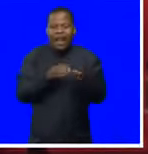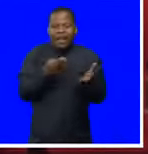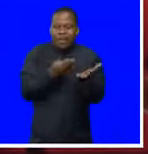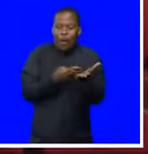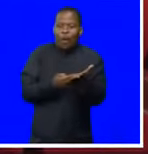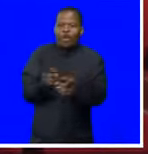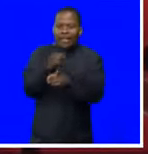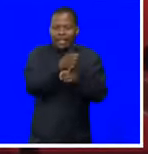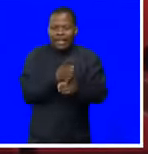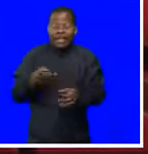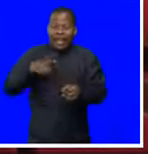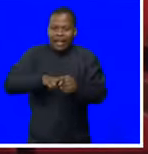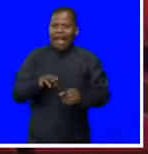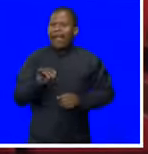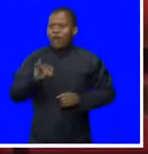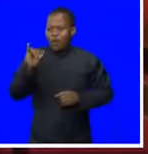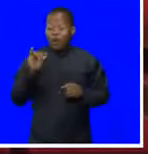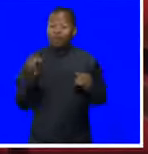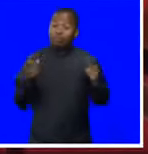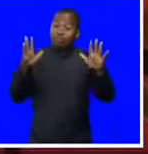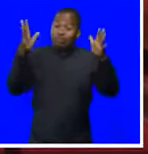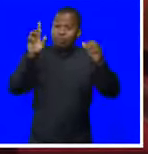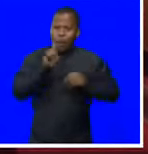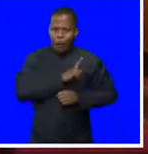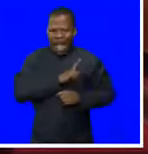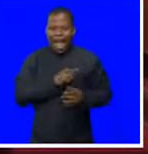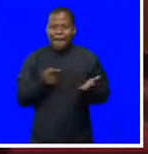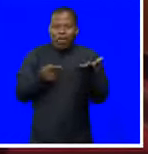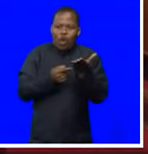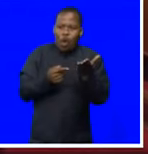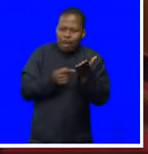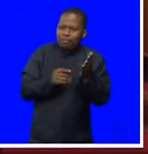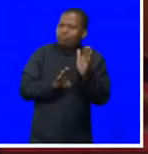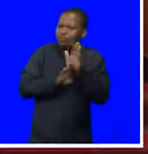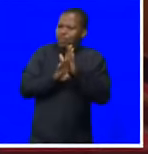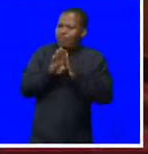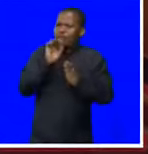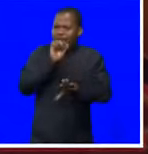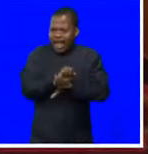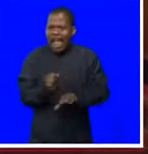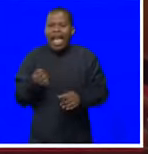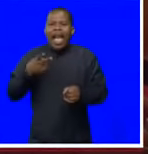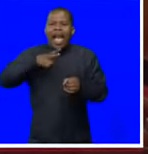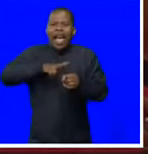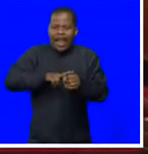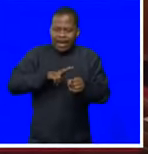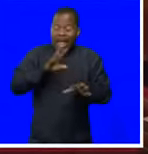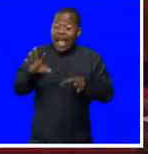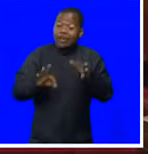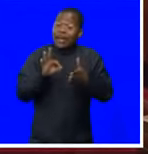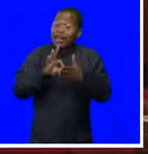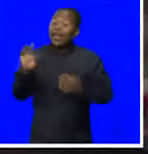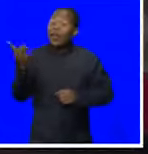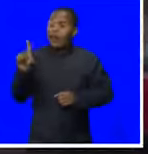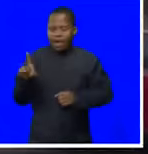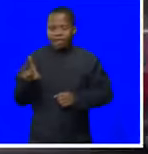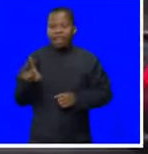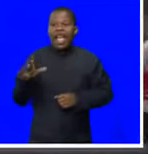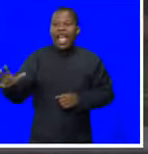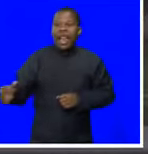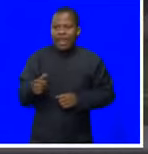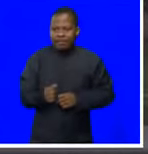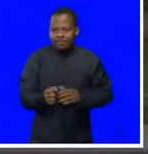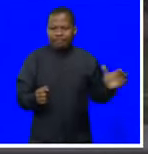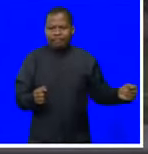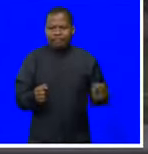wenduna atfumisa intuthuko lebonakala ke madolobheni lamakhulu elive aphinza agcila kakhulu endzabeni yekushoda kwetisebenti